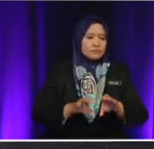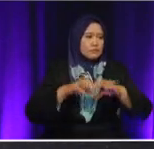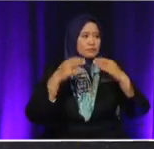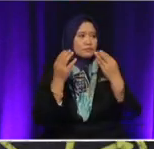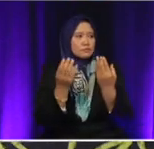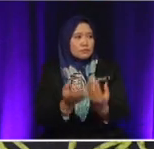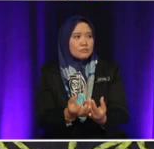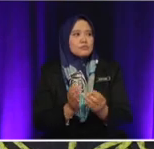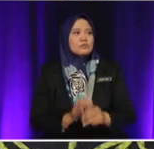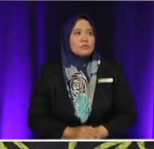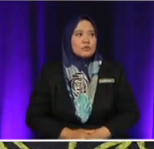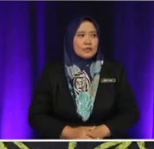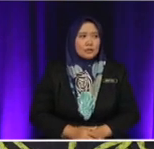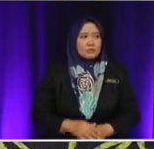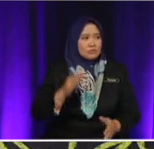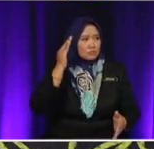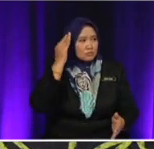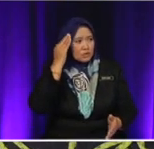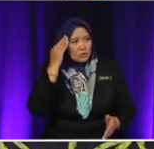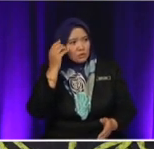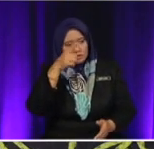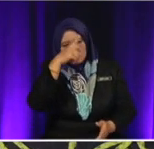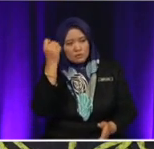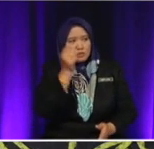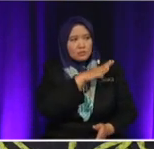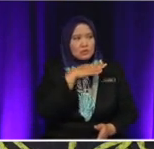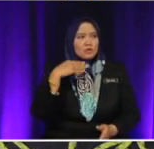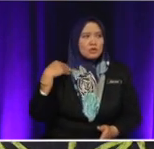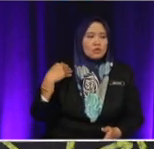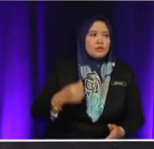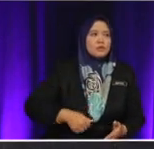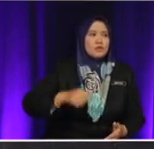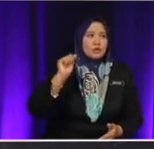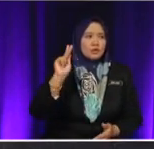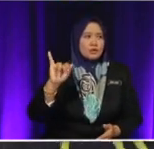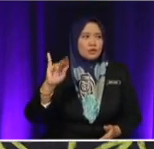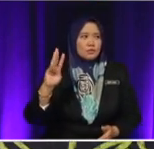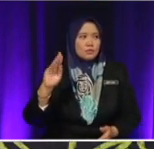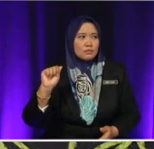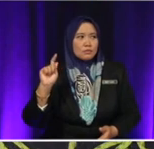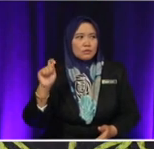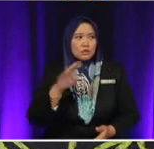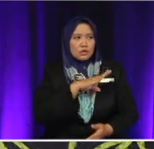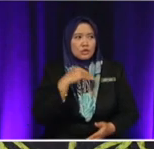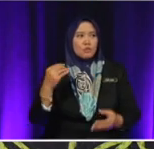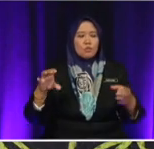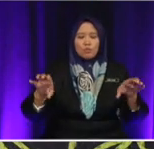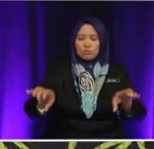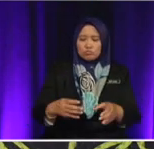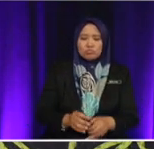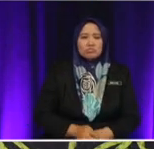pasti sebab dan akibat, membuat pertimbangan wajar, menganalisis dan membuat